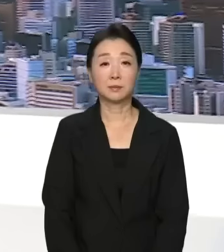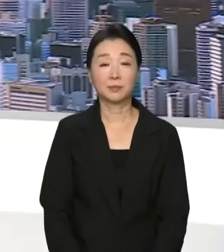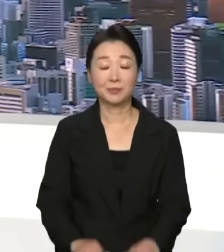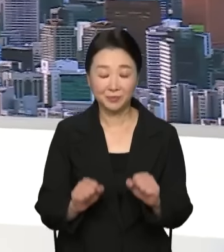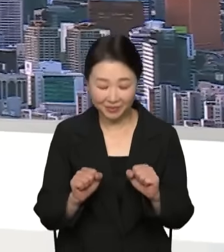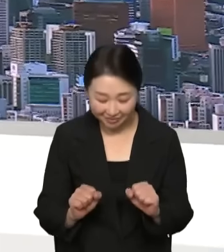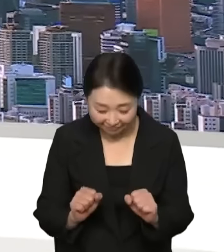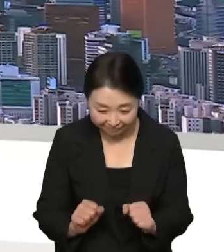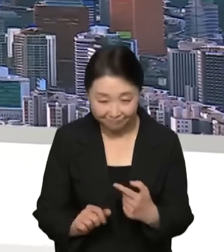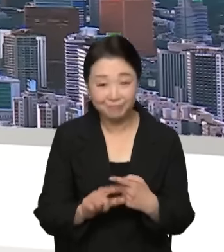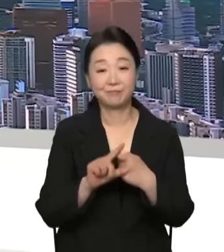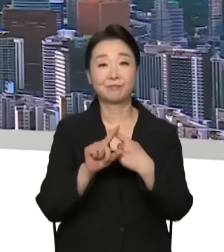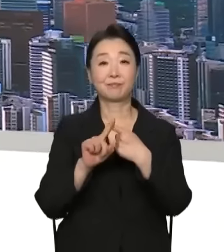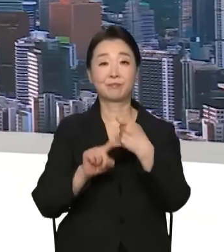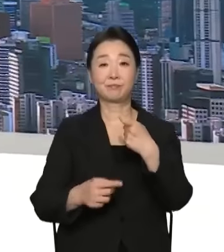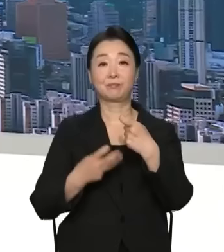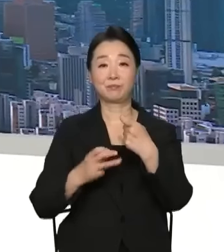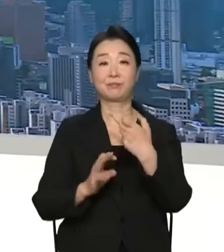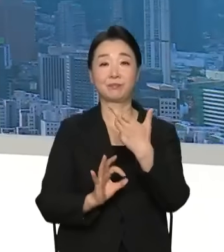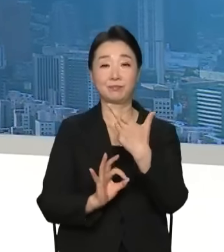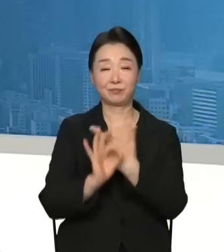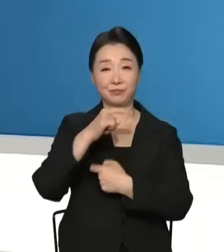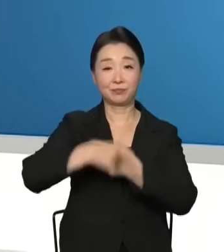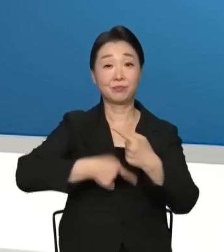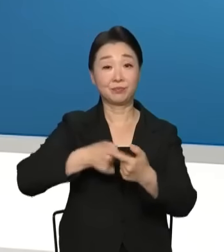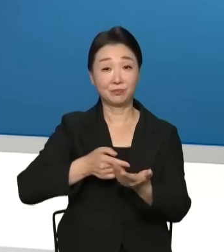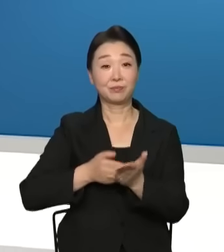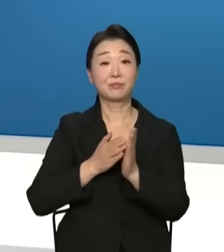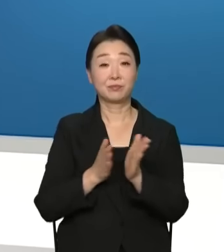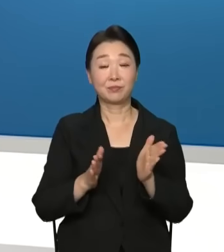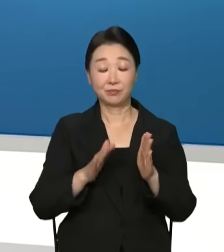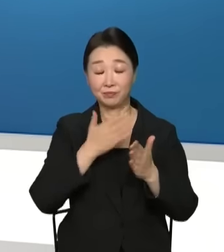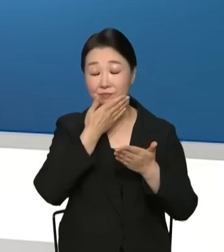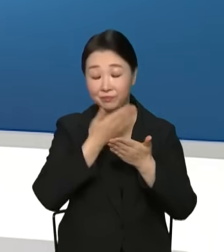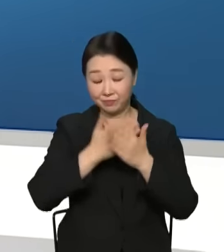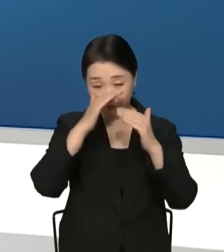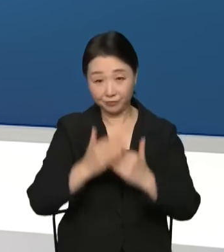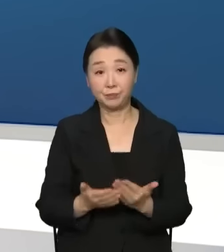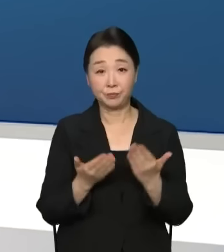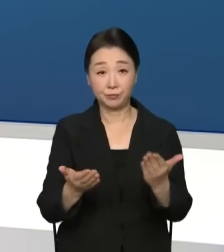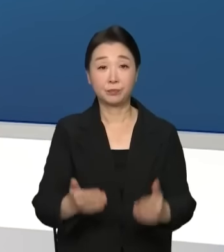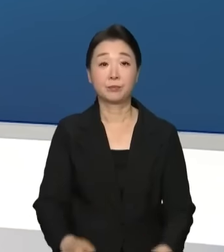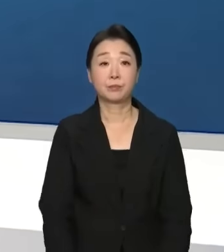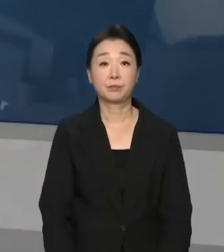시청자 여러분 안녕하십니까. 11월 13일 JTBC 아침엔을 시작합니다. 먼저 오늘 아침 주요 뉴스입니다.